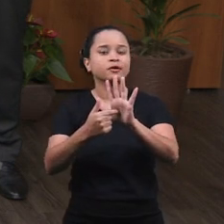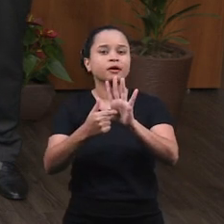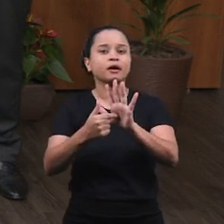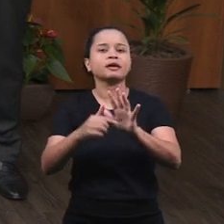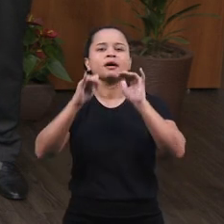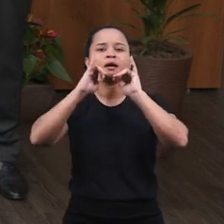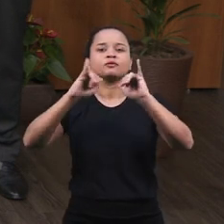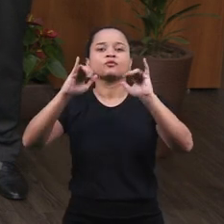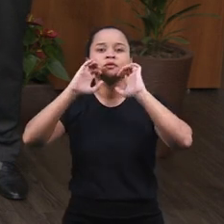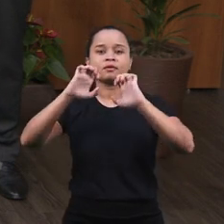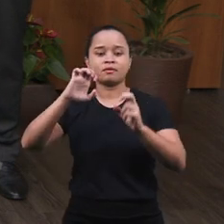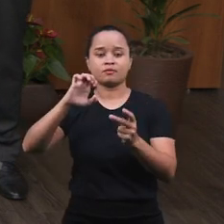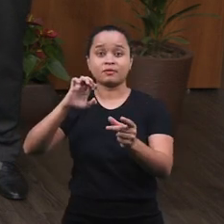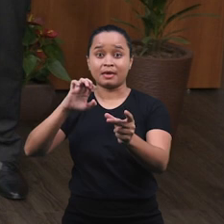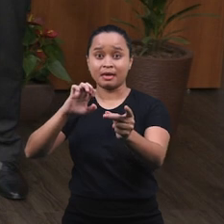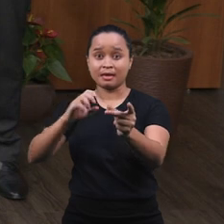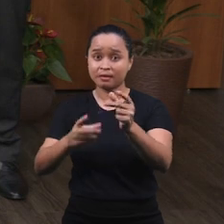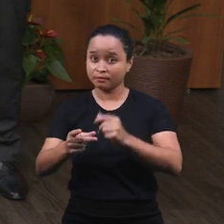annonçant l'évangile